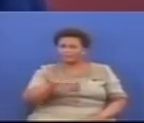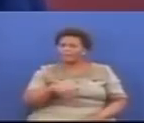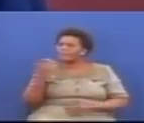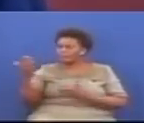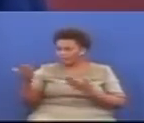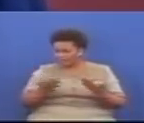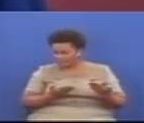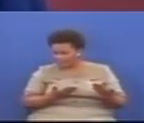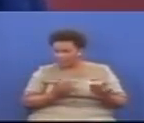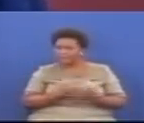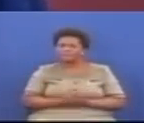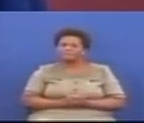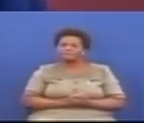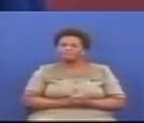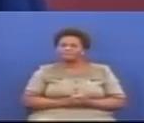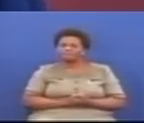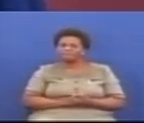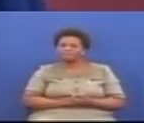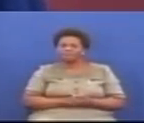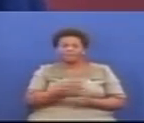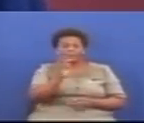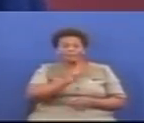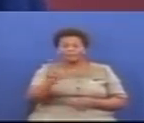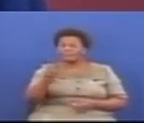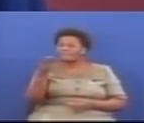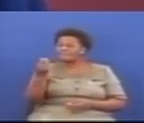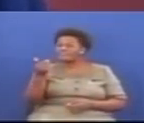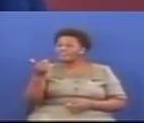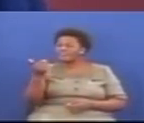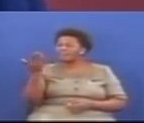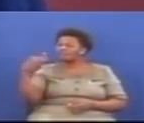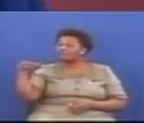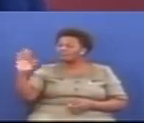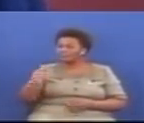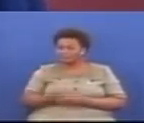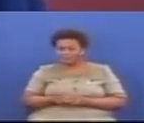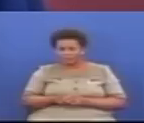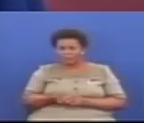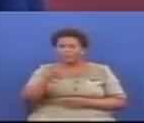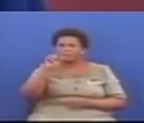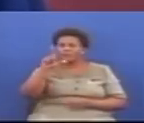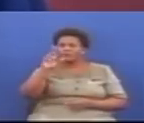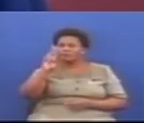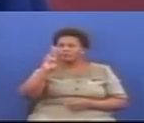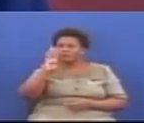Karibu pale utakapokuwa. Kamishna wa Fedha za Nje John Rubuga.